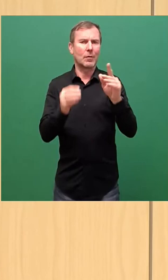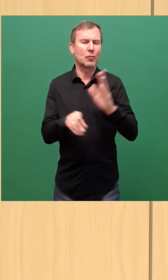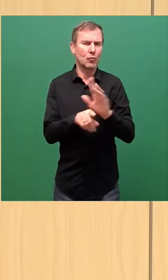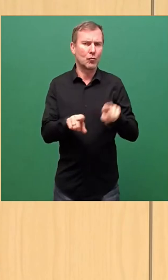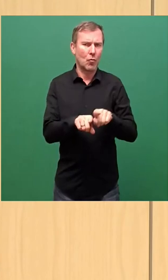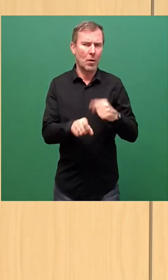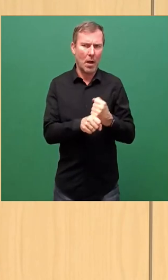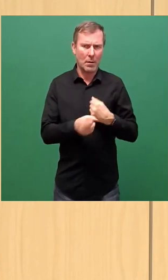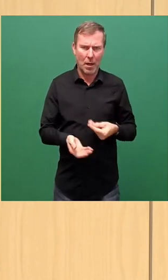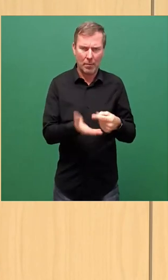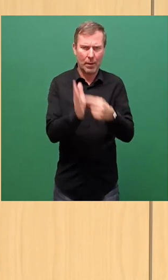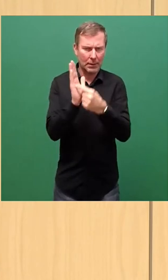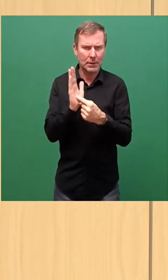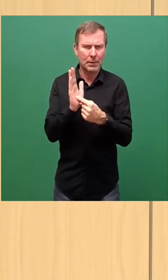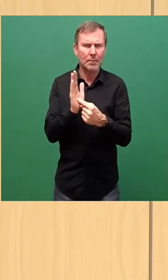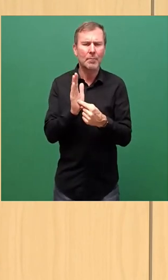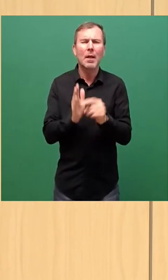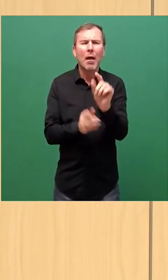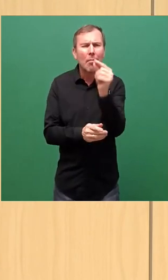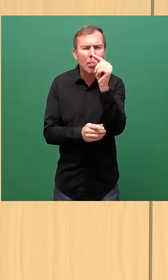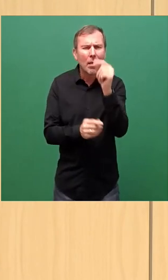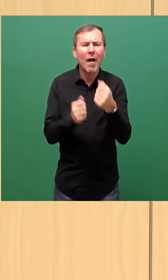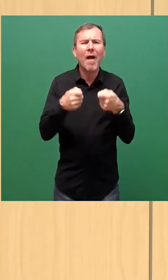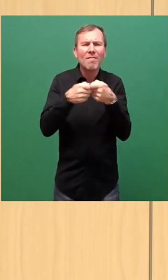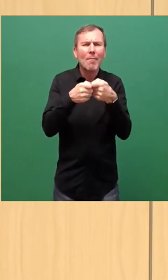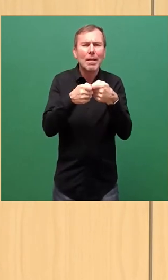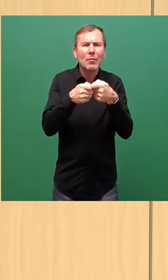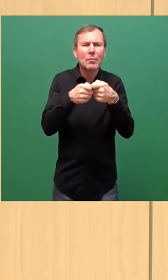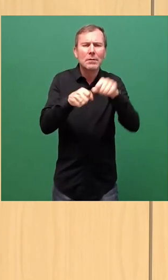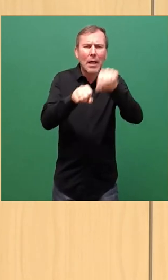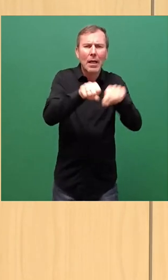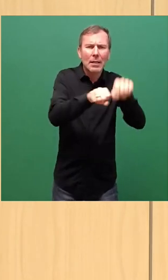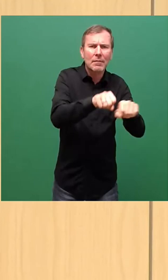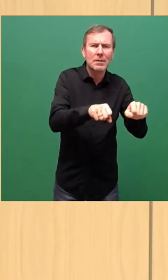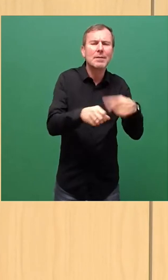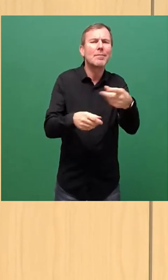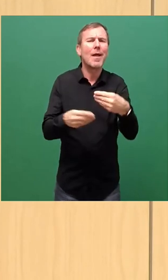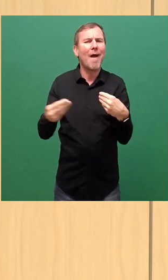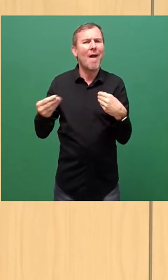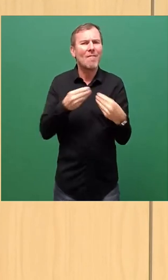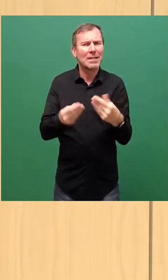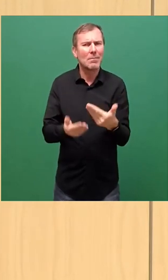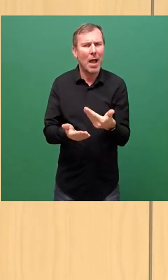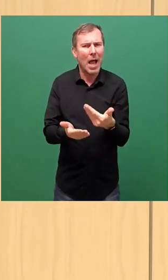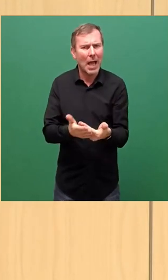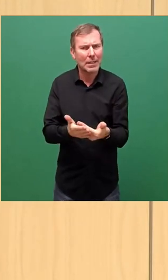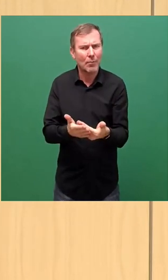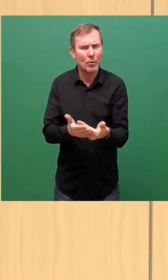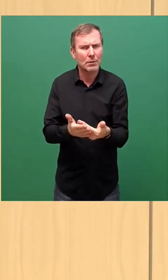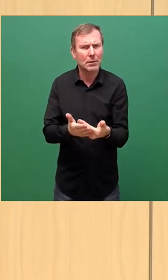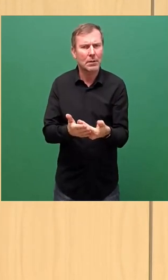auch kleinräumige Verbindungsdefizite, die mit so einem flexiblen Angebot, was ja